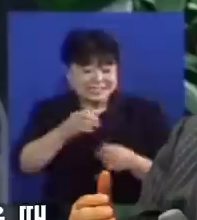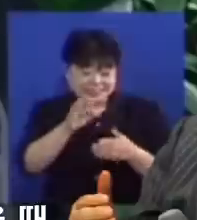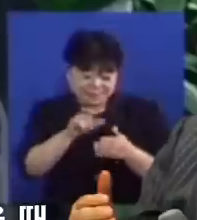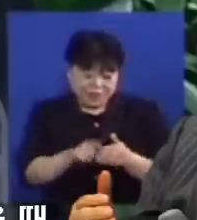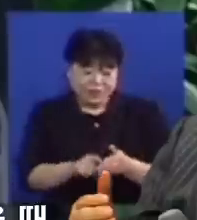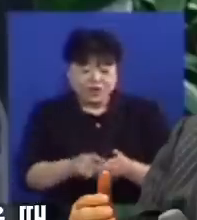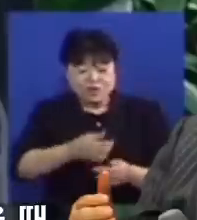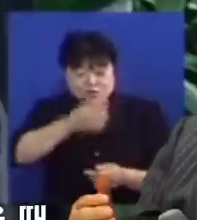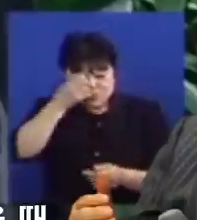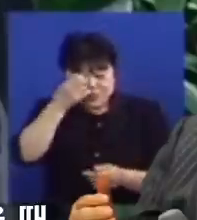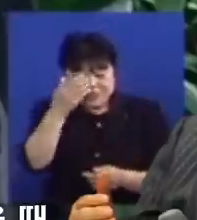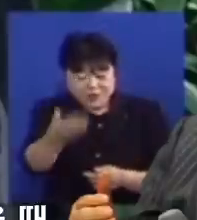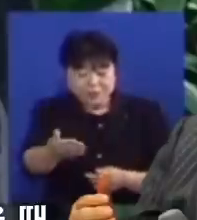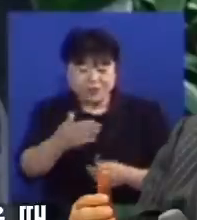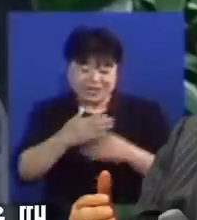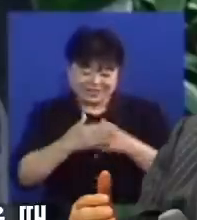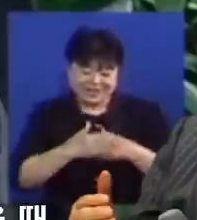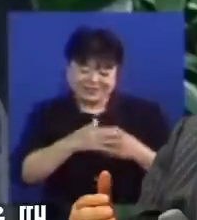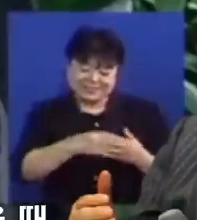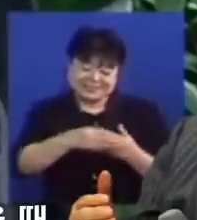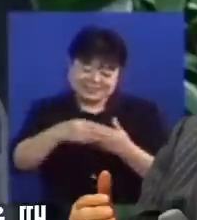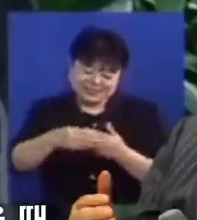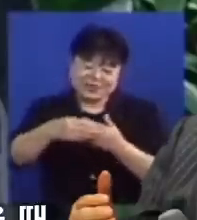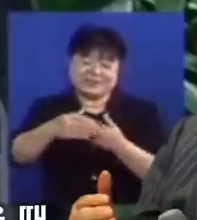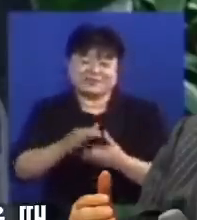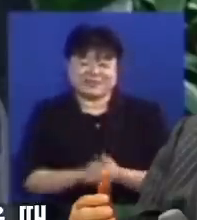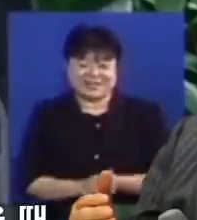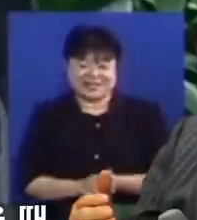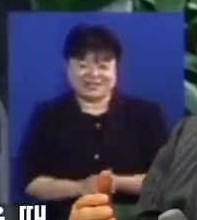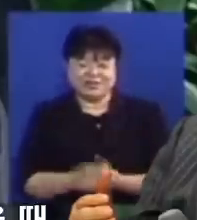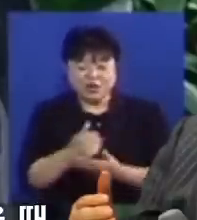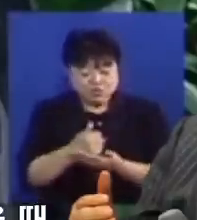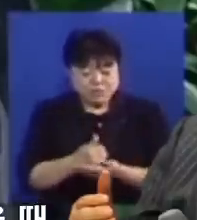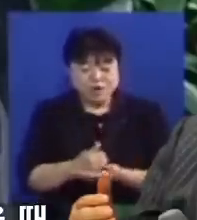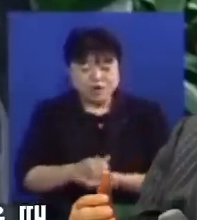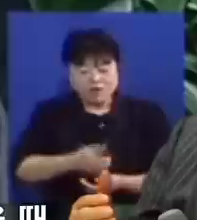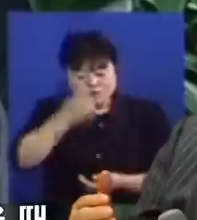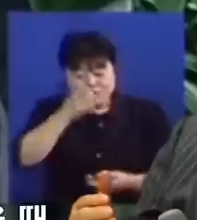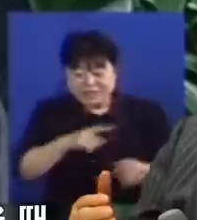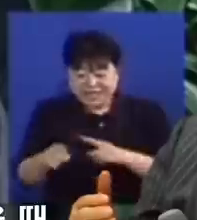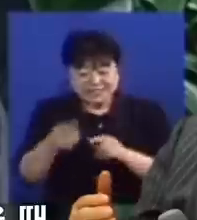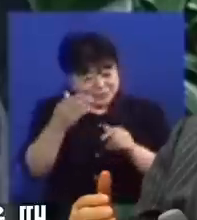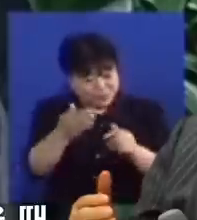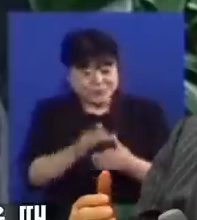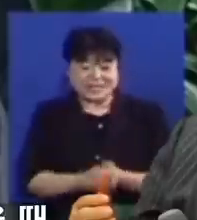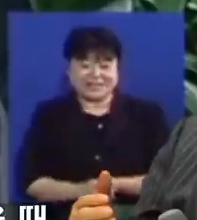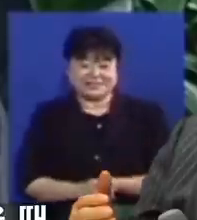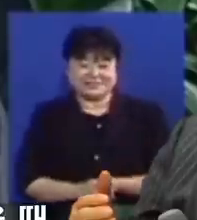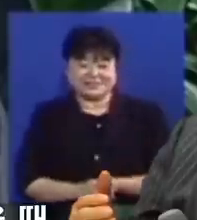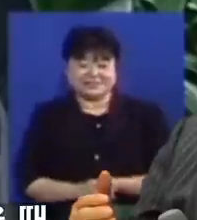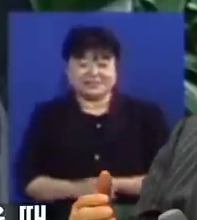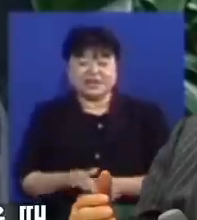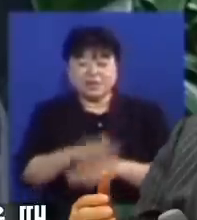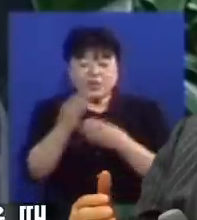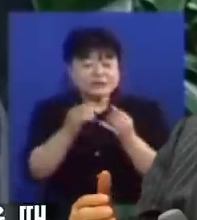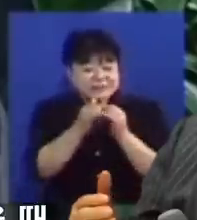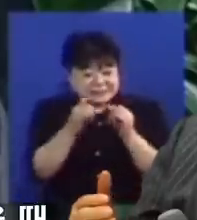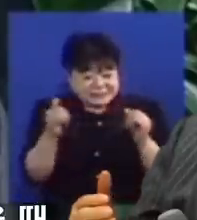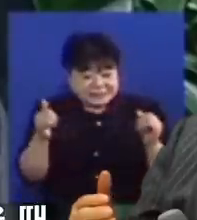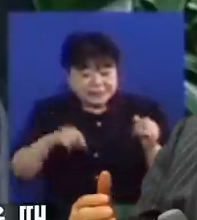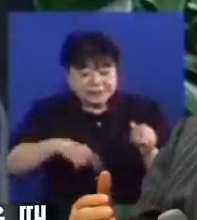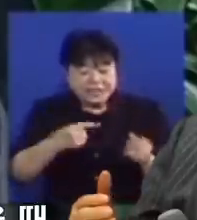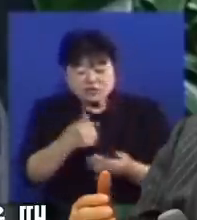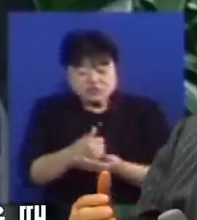그 꿈이 여러분과 나를 이끌어가는 것입니다. 우리의 운명을 꿈이 다스려가는 것입니다. 모든 사람이